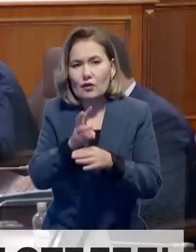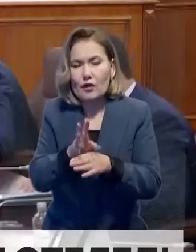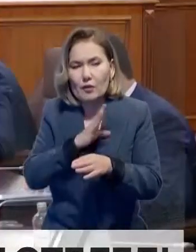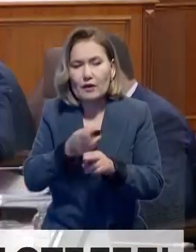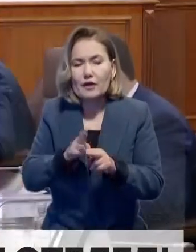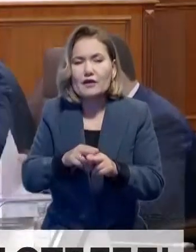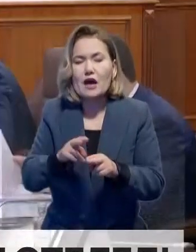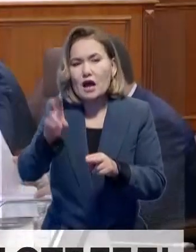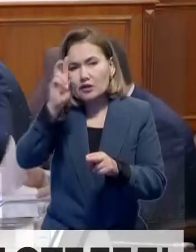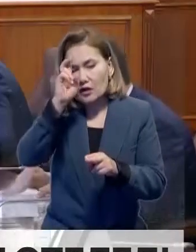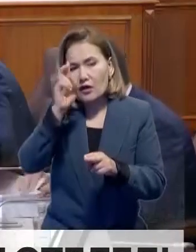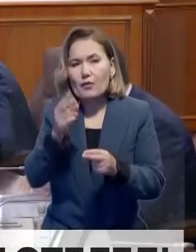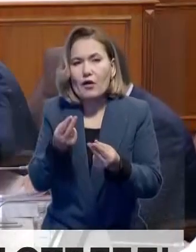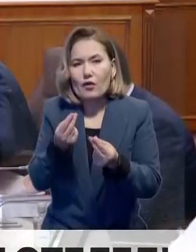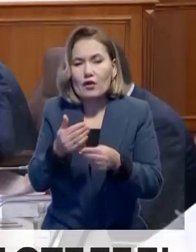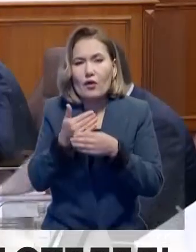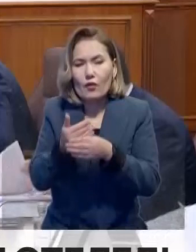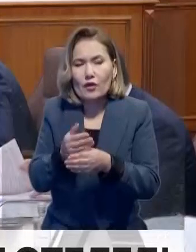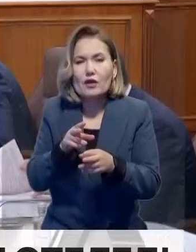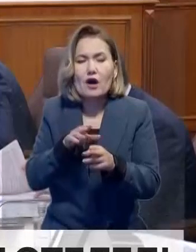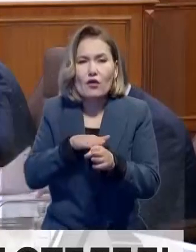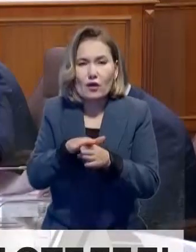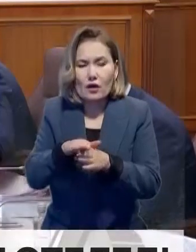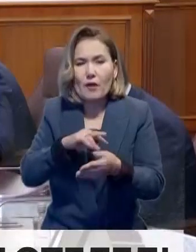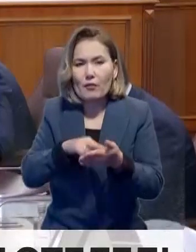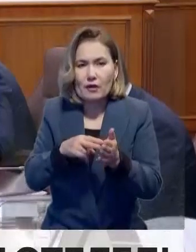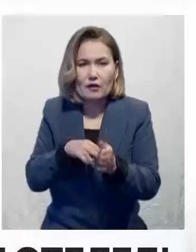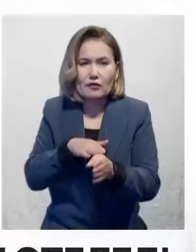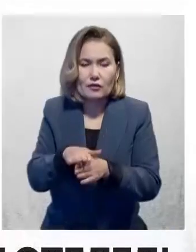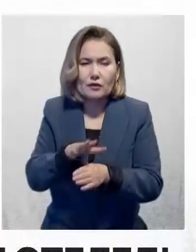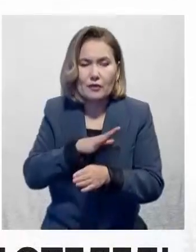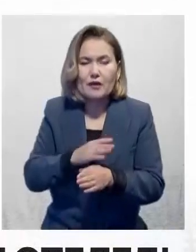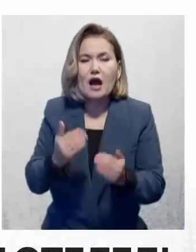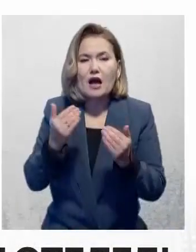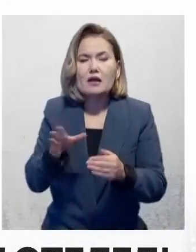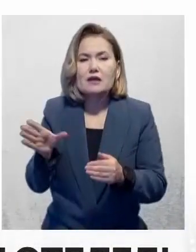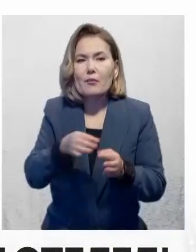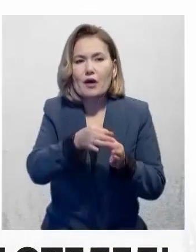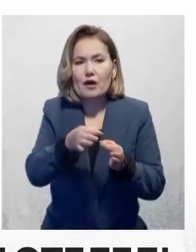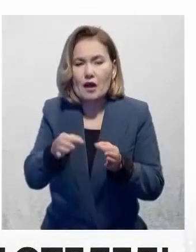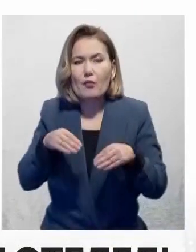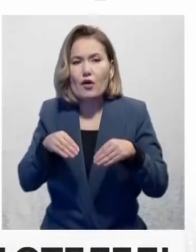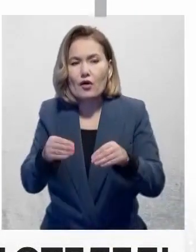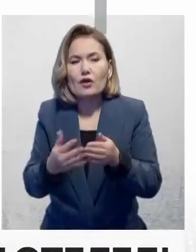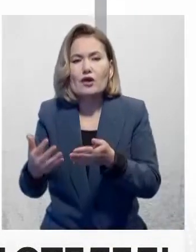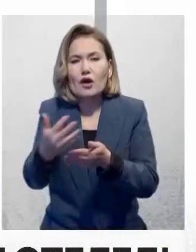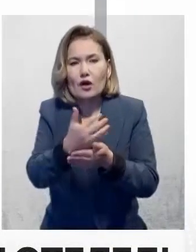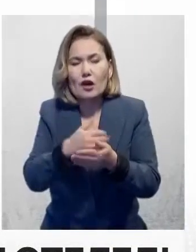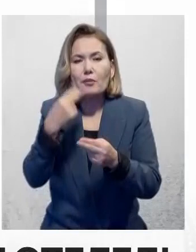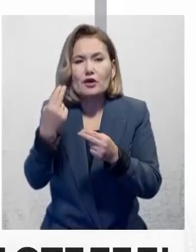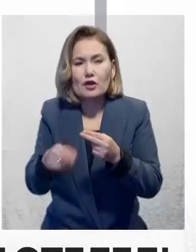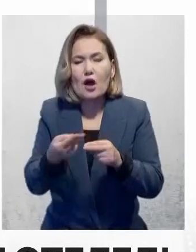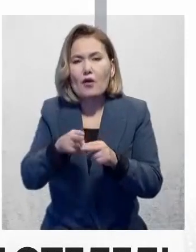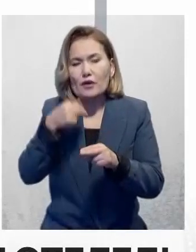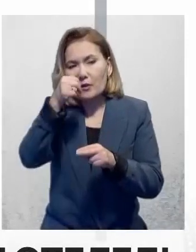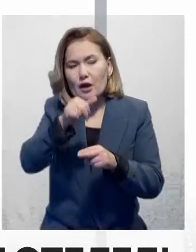Субсидияларды төлеу бойынша міндеттемелерді толық көлемде орындау үшін шаралар қабылданып жатыр. Қазір барлық өңірде жиым терім аяқталуға жақын. Жалпы